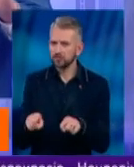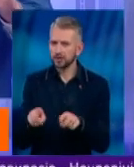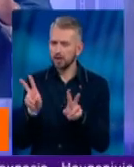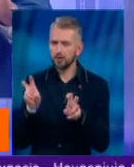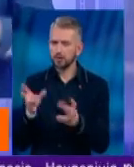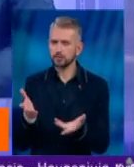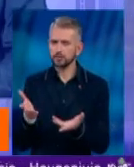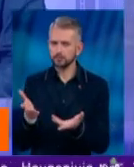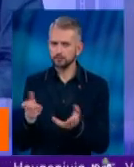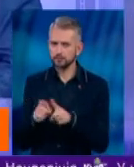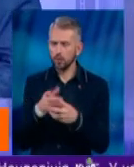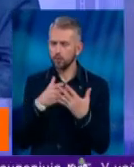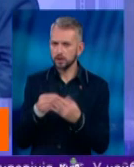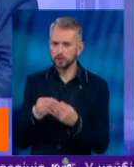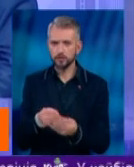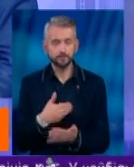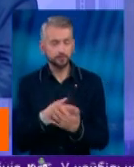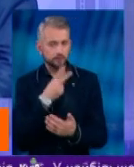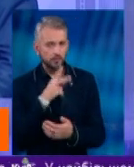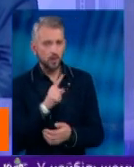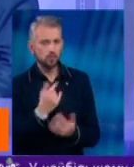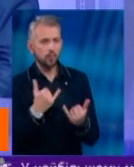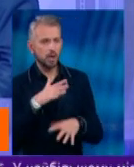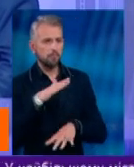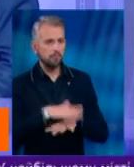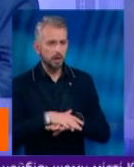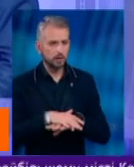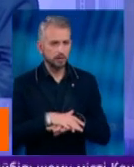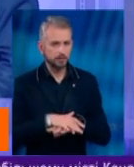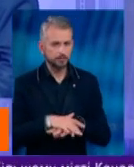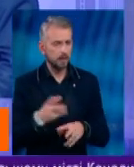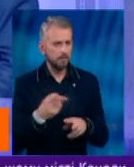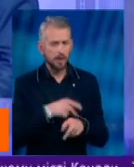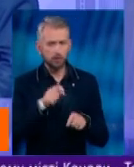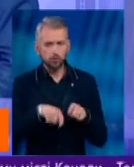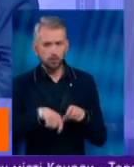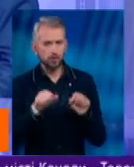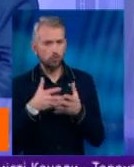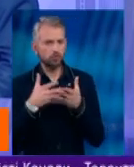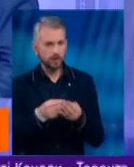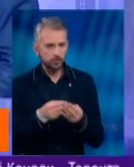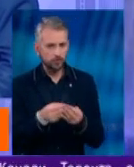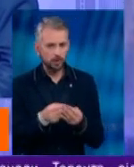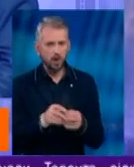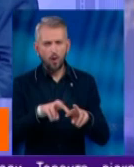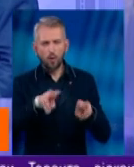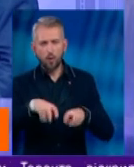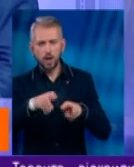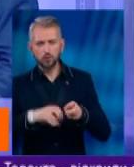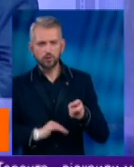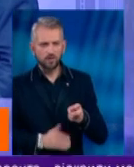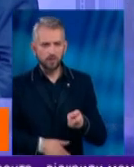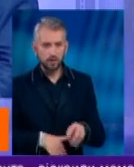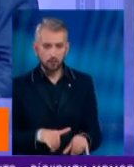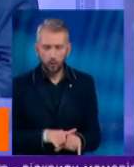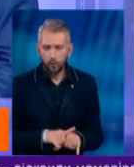тема ось такого тиску? От бачите, чому зараз банки безконтрольно можна тиснути, так? І ці колекторські фірми виросли як